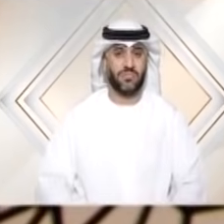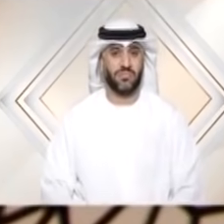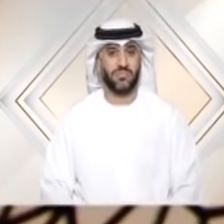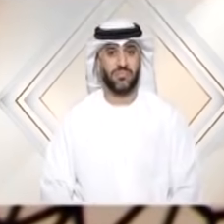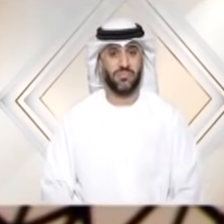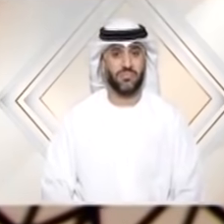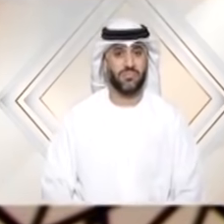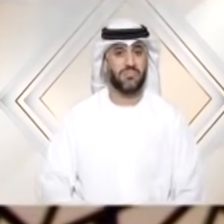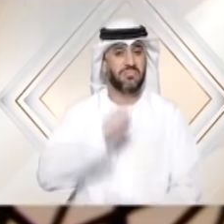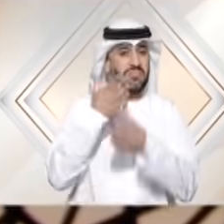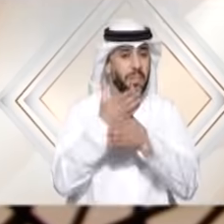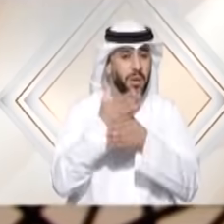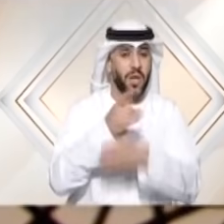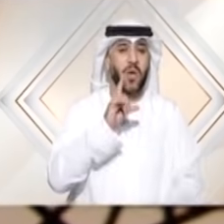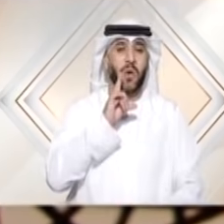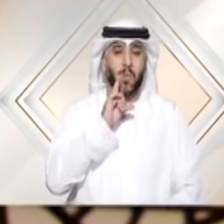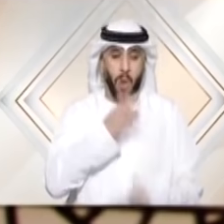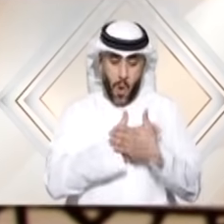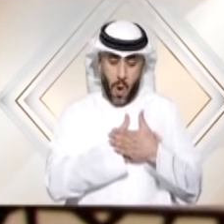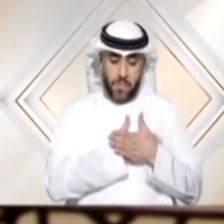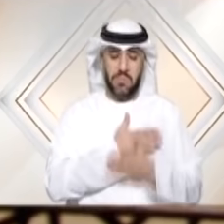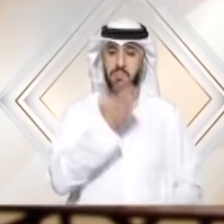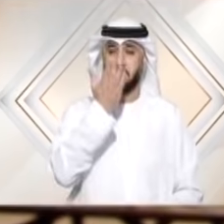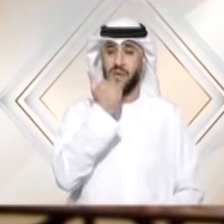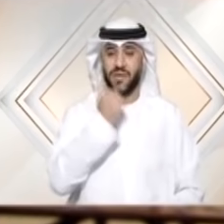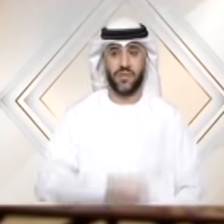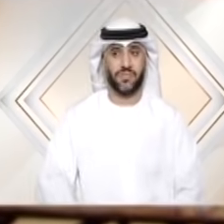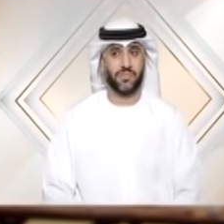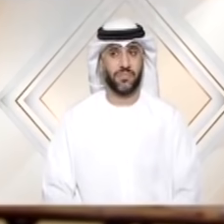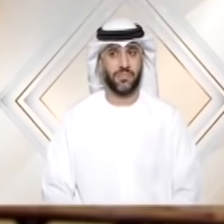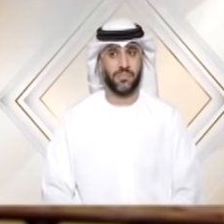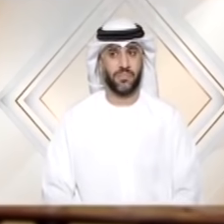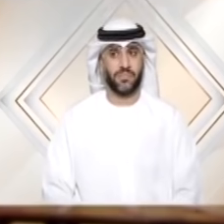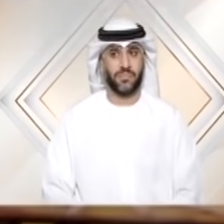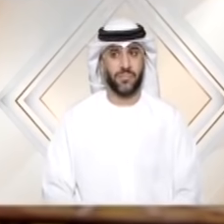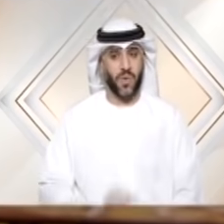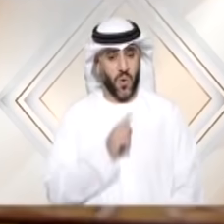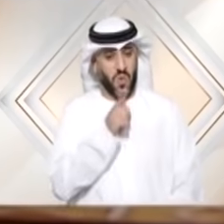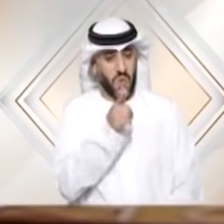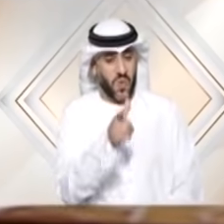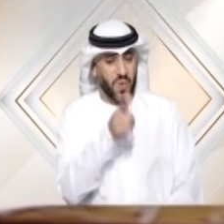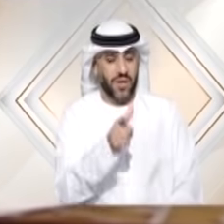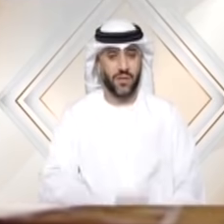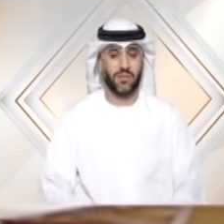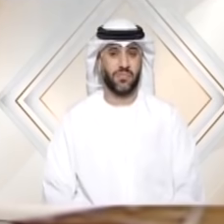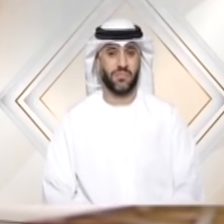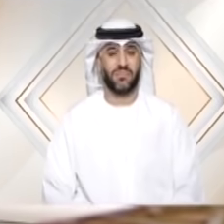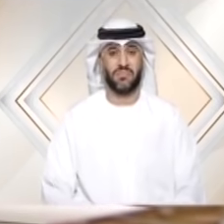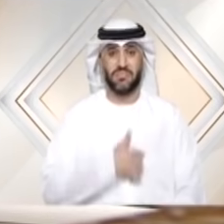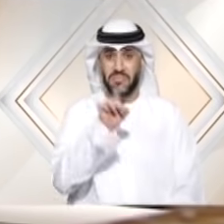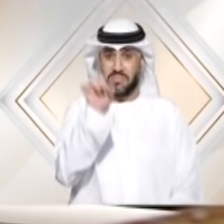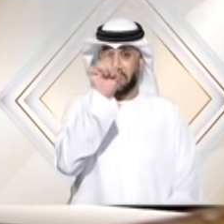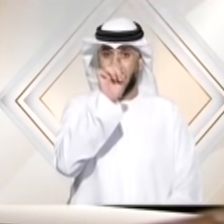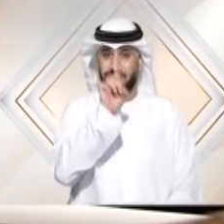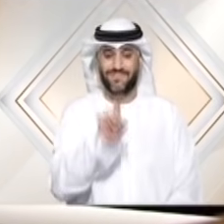ان امي مو راضيه عني. نعم. طيب الحين دوري اتكلم ولا خلصتي؟ اي بس سؤالي انا